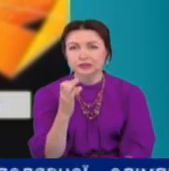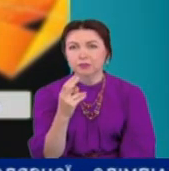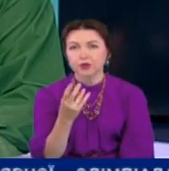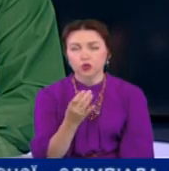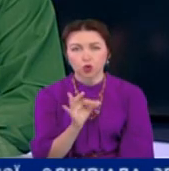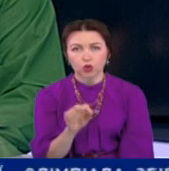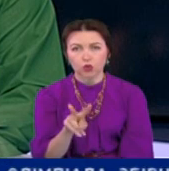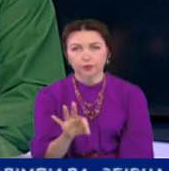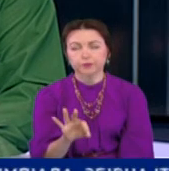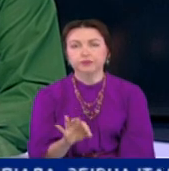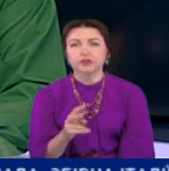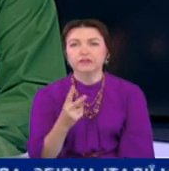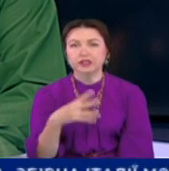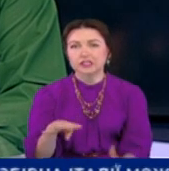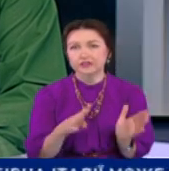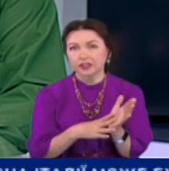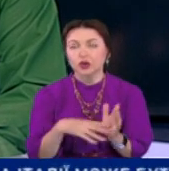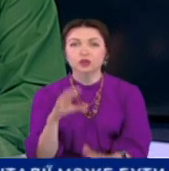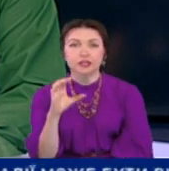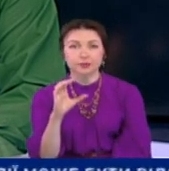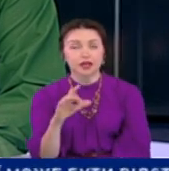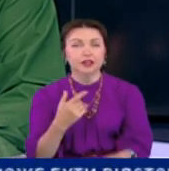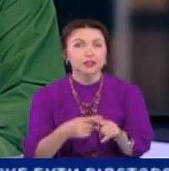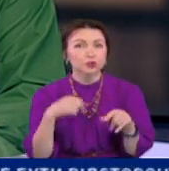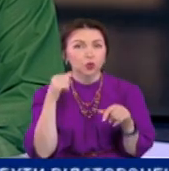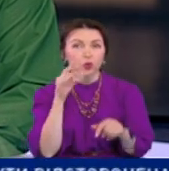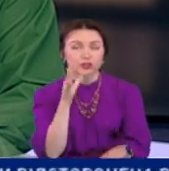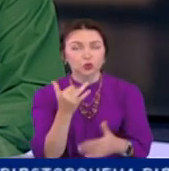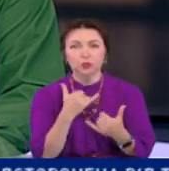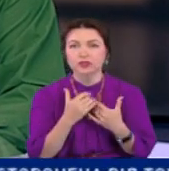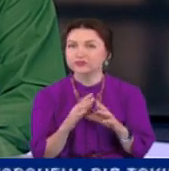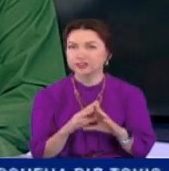серпня. На цю годину у мене вся інформація.